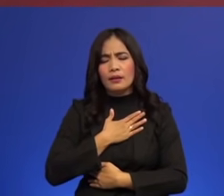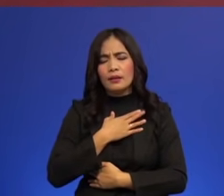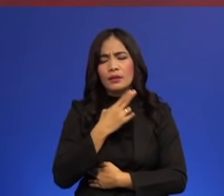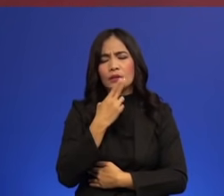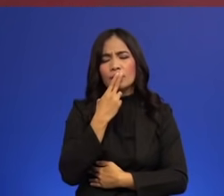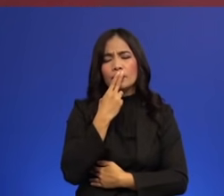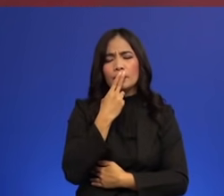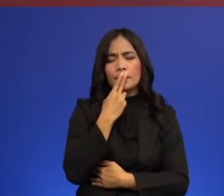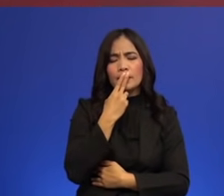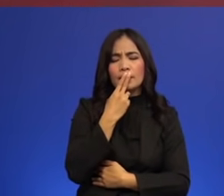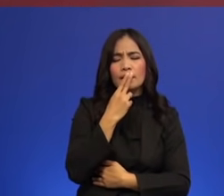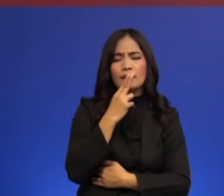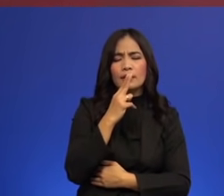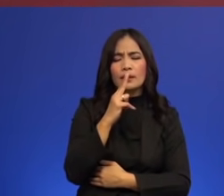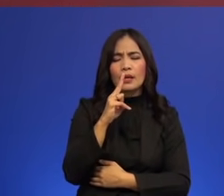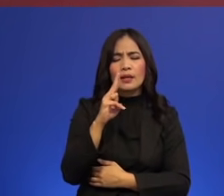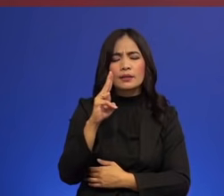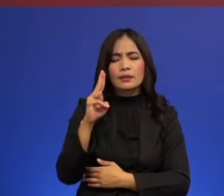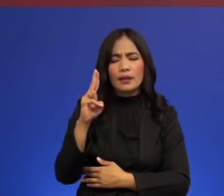Aku